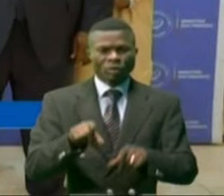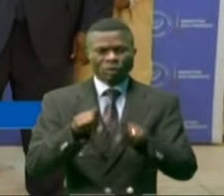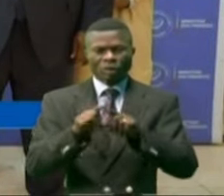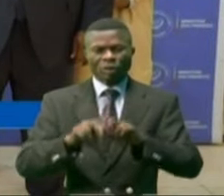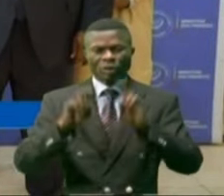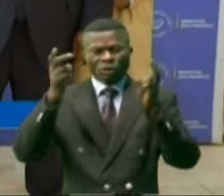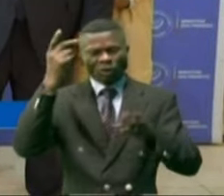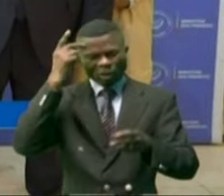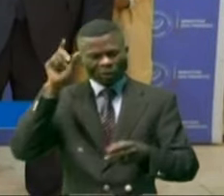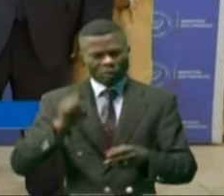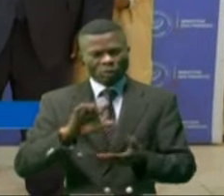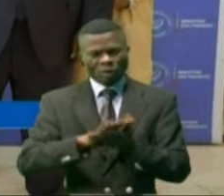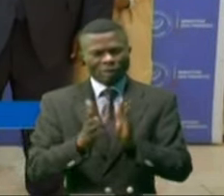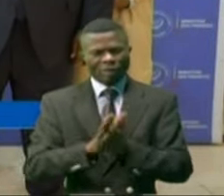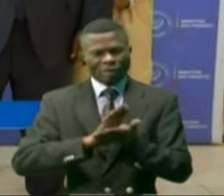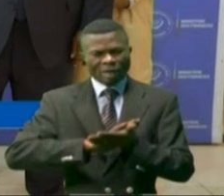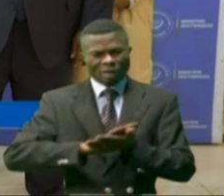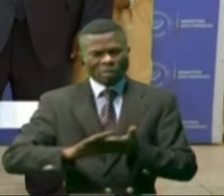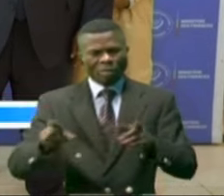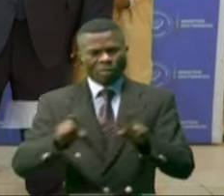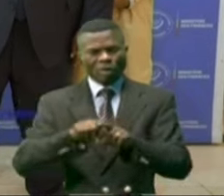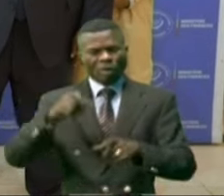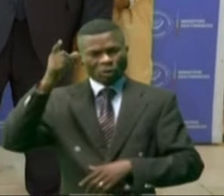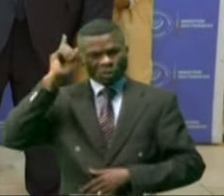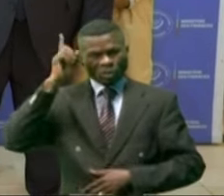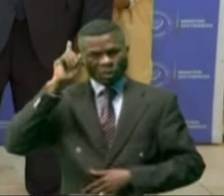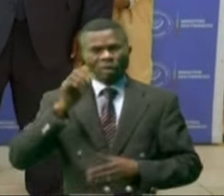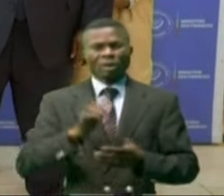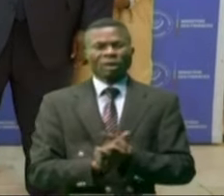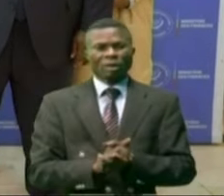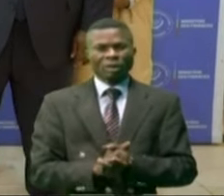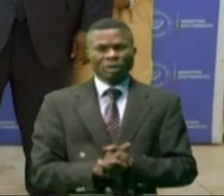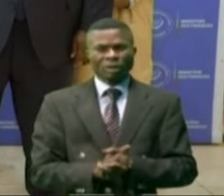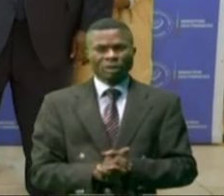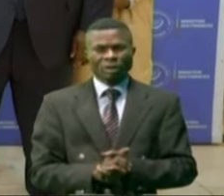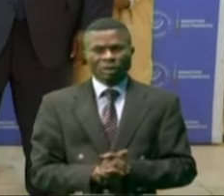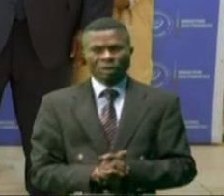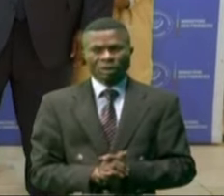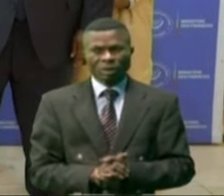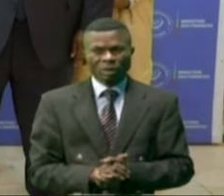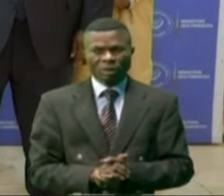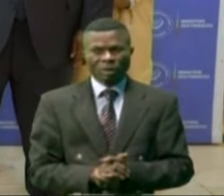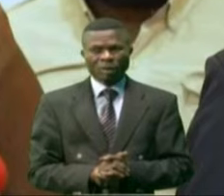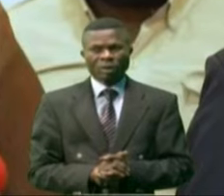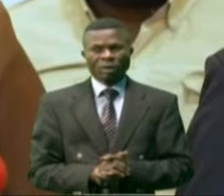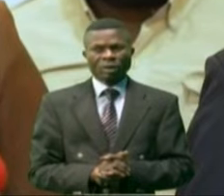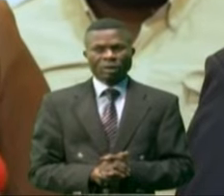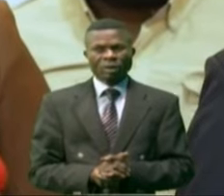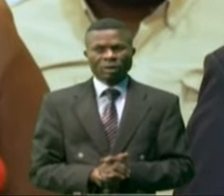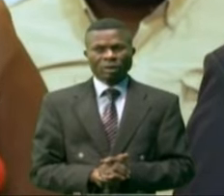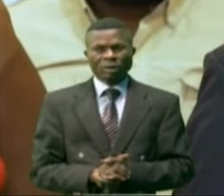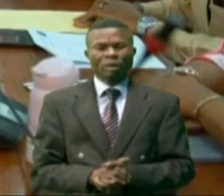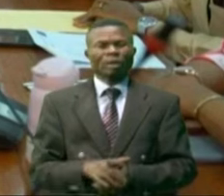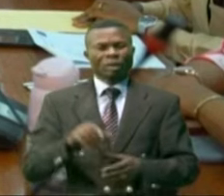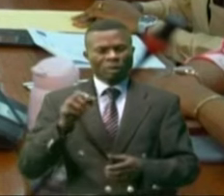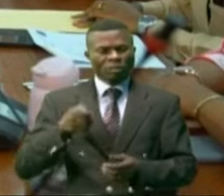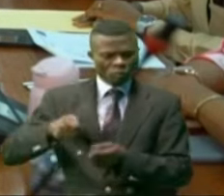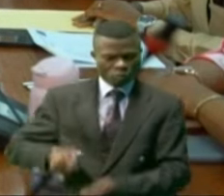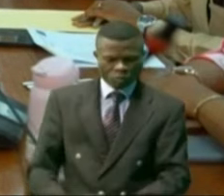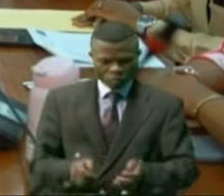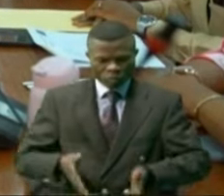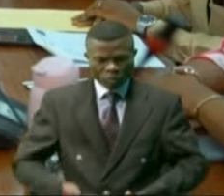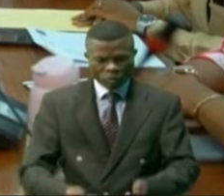assuré et promis qu'il déjà y aura un appui au titre d'assainissement. Il y aura un appui au titre de curage des rivières.